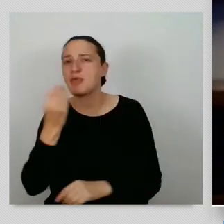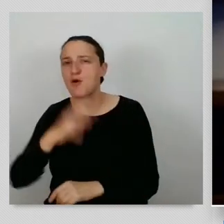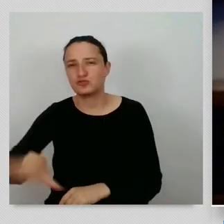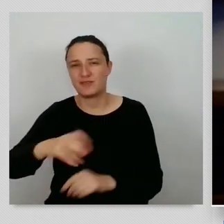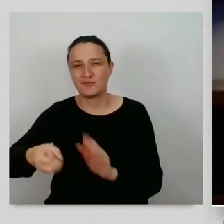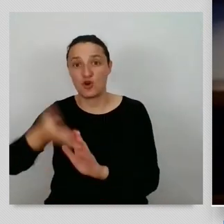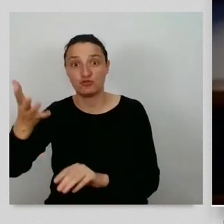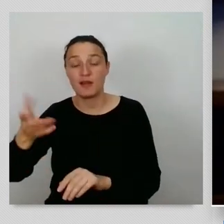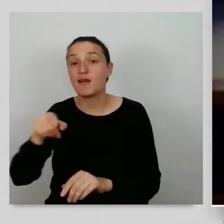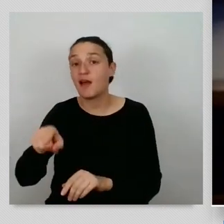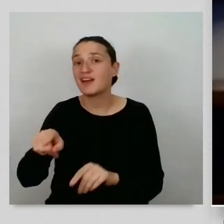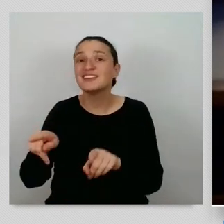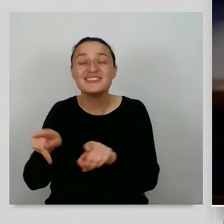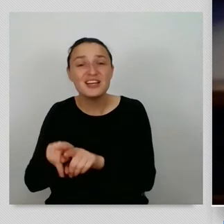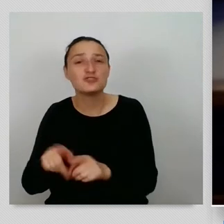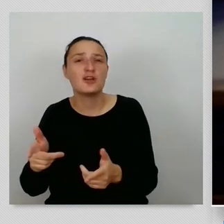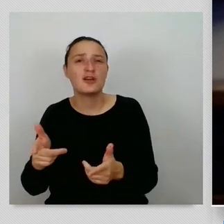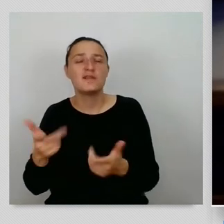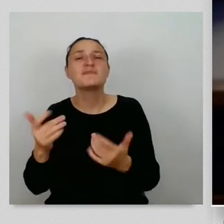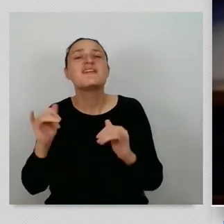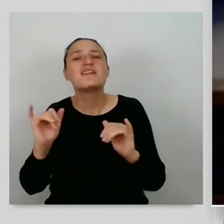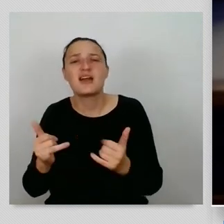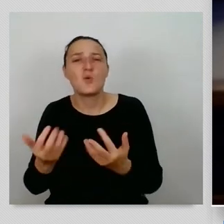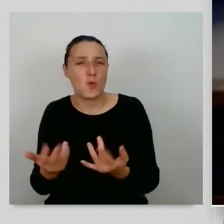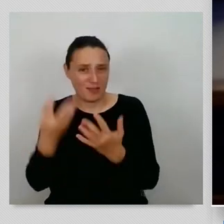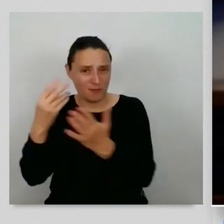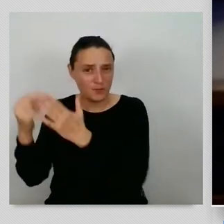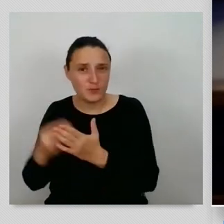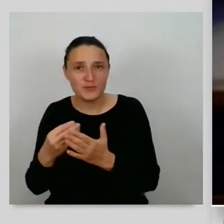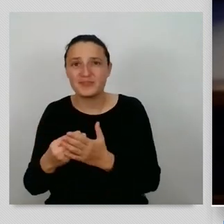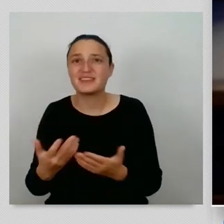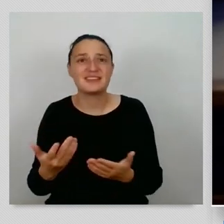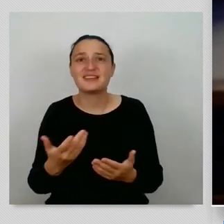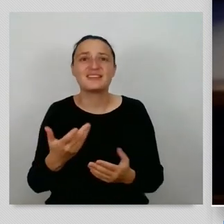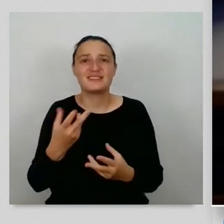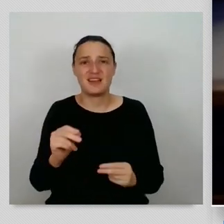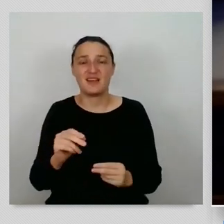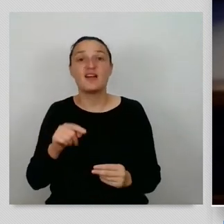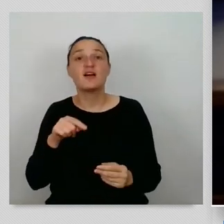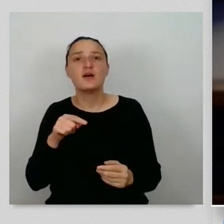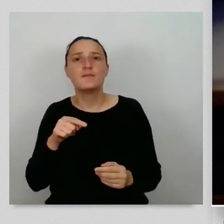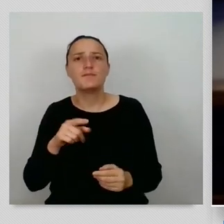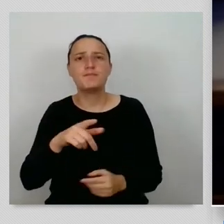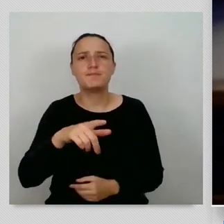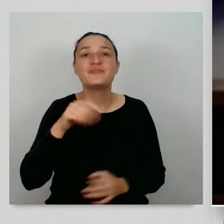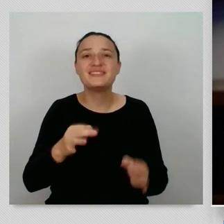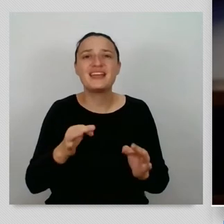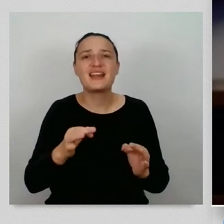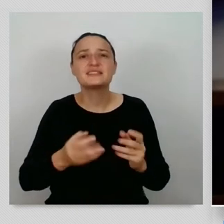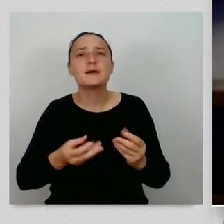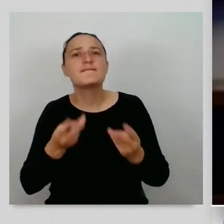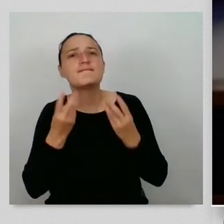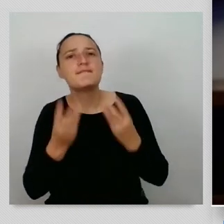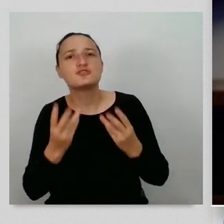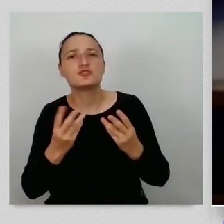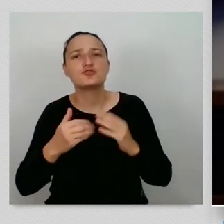szansy w takim stopniu być prosumencka, bo my powinniśmy opierać się w tej chwili najbardziej na energetyce prosumenckiej, rozproszonej, ze względu na to,